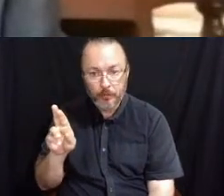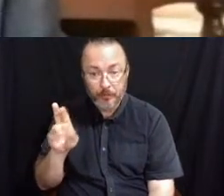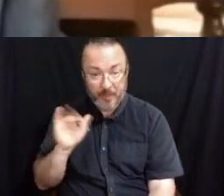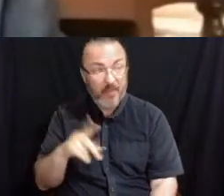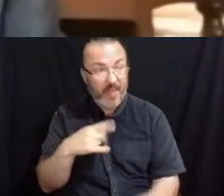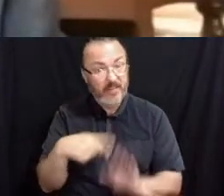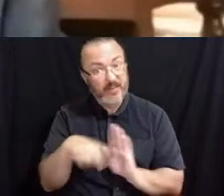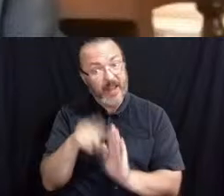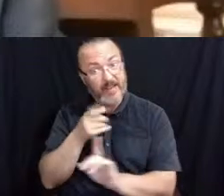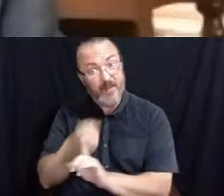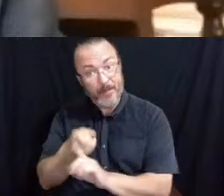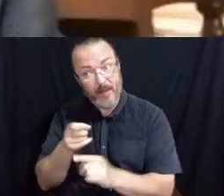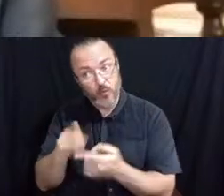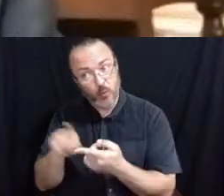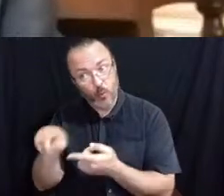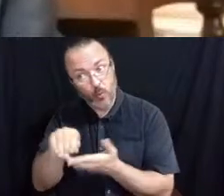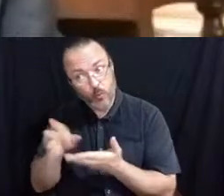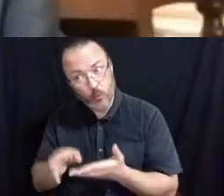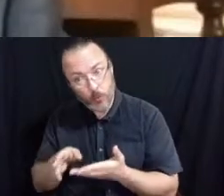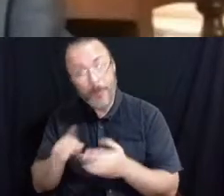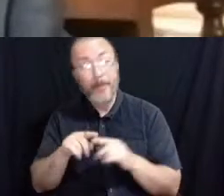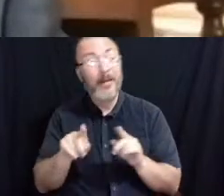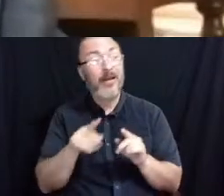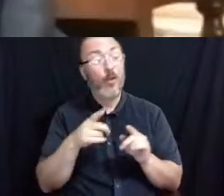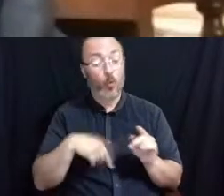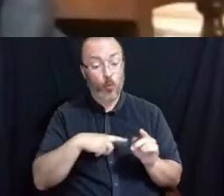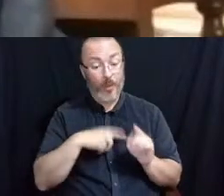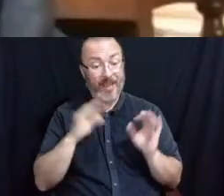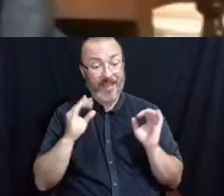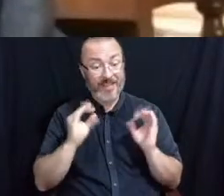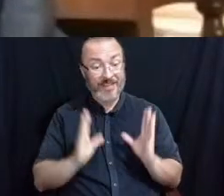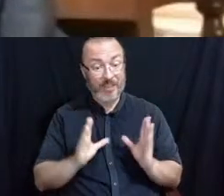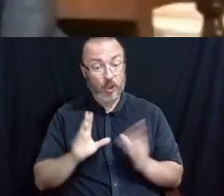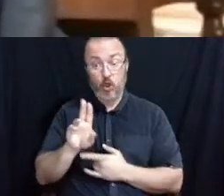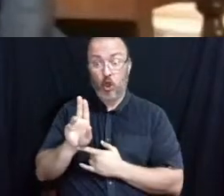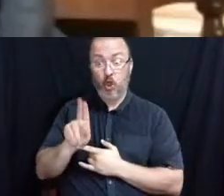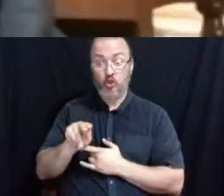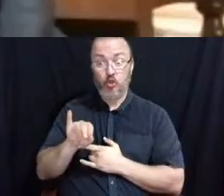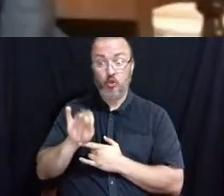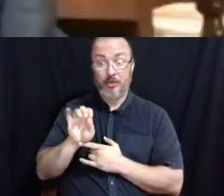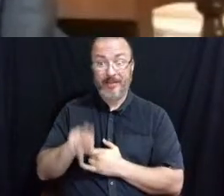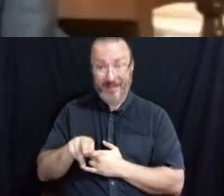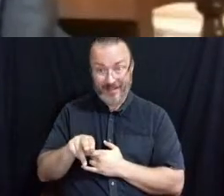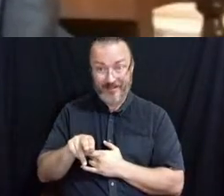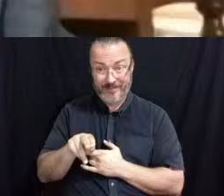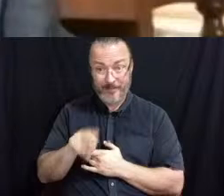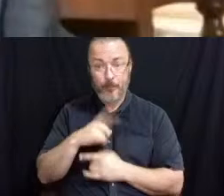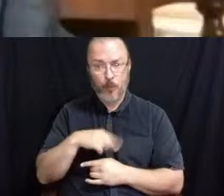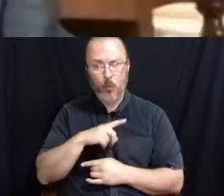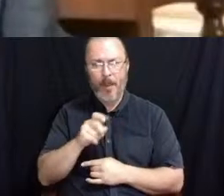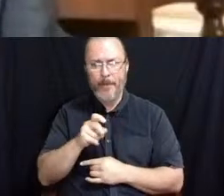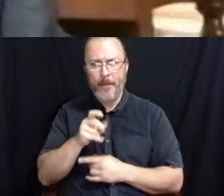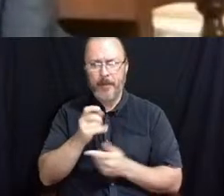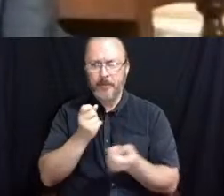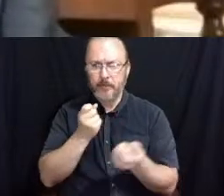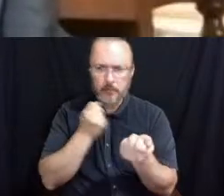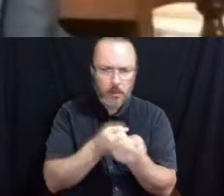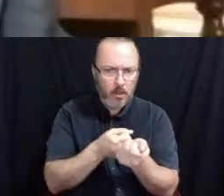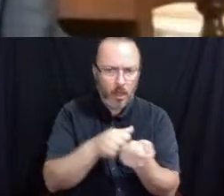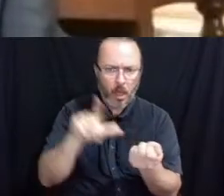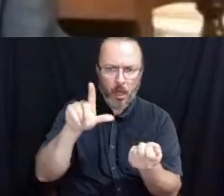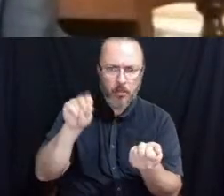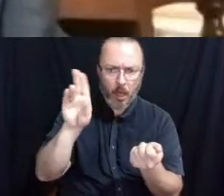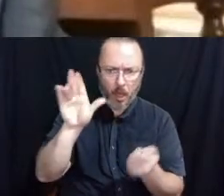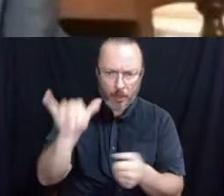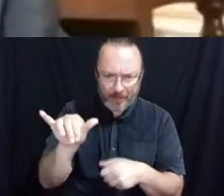négatif direct sur les apprenants. Et donc, les syndicats d'enseignants doivent exercer des pressions,